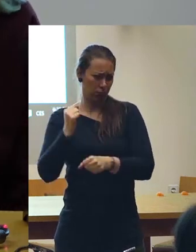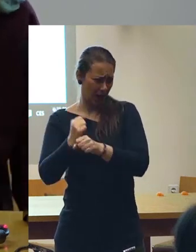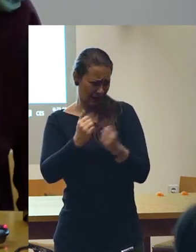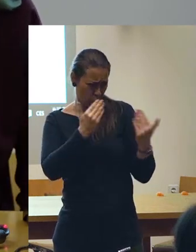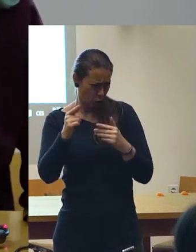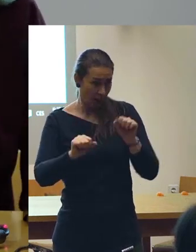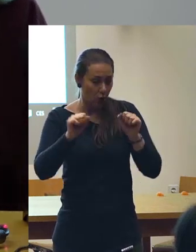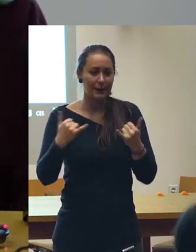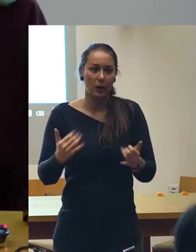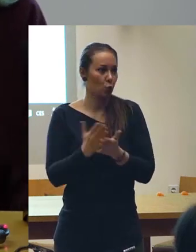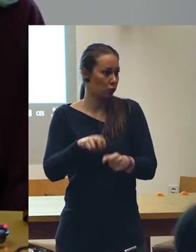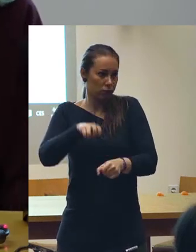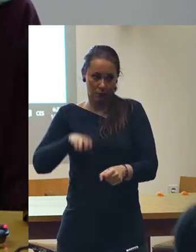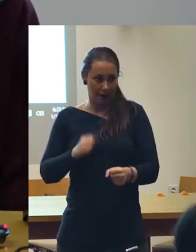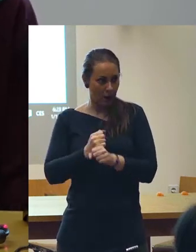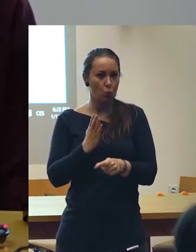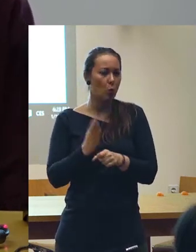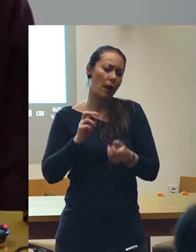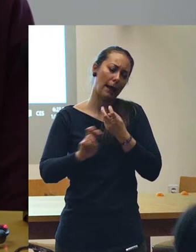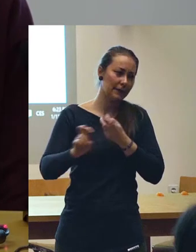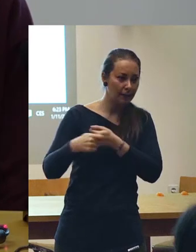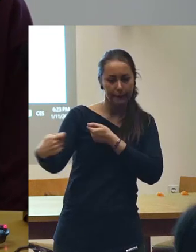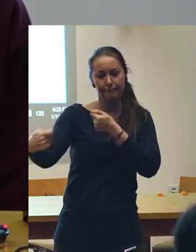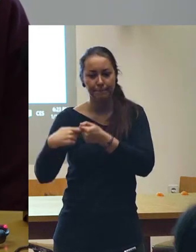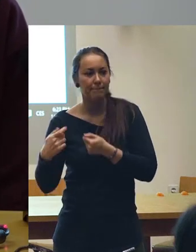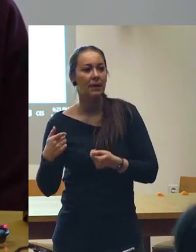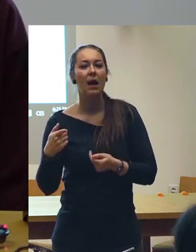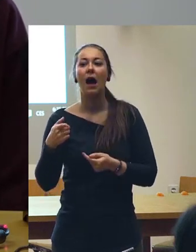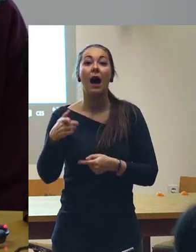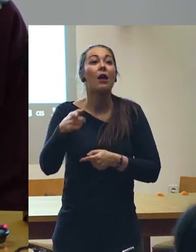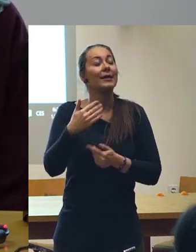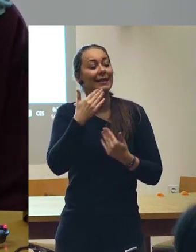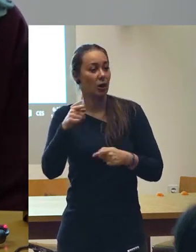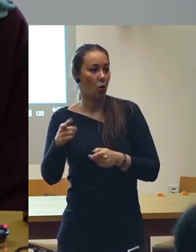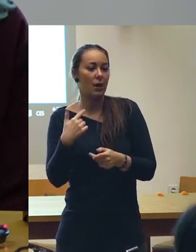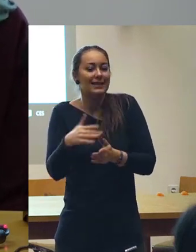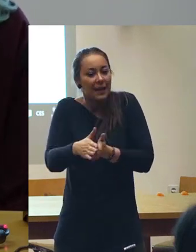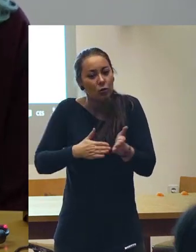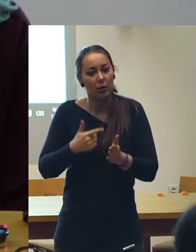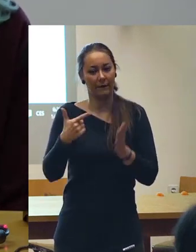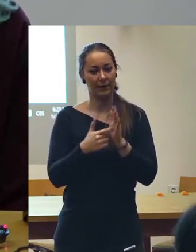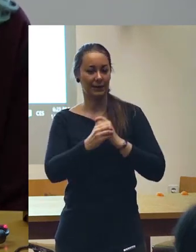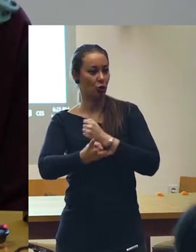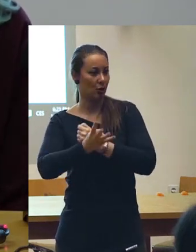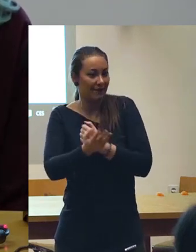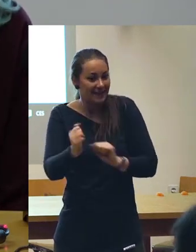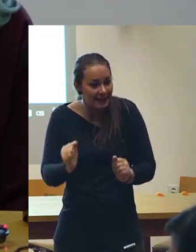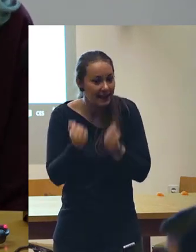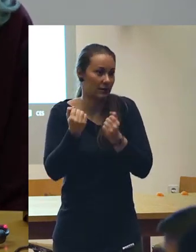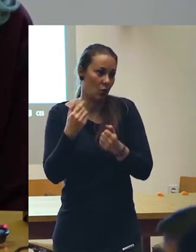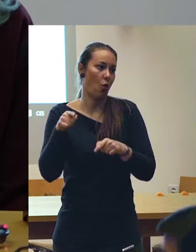byla právě, nebo pracovala na tom vzniku inkluzivního programu v roce 2014 v Garáž